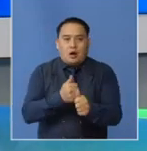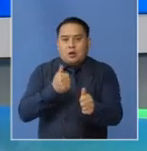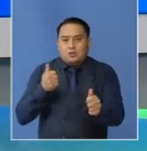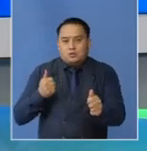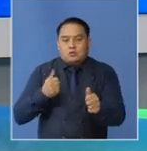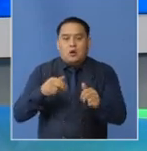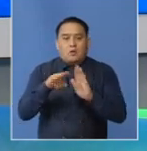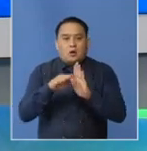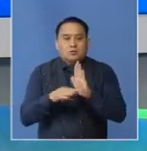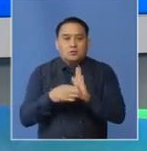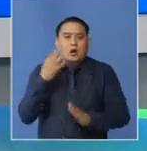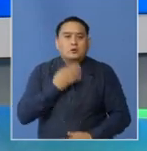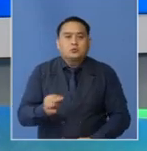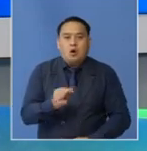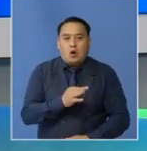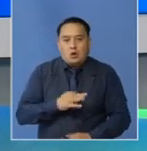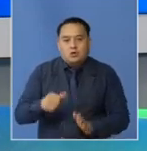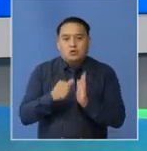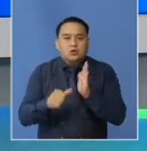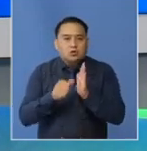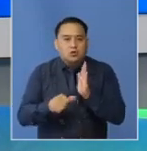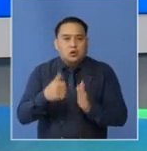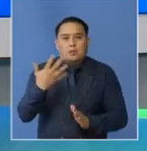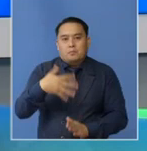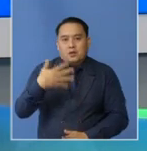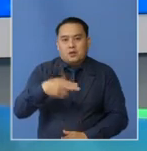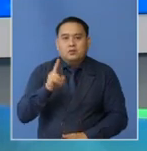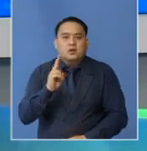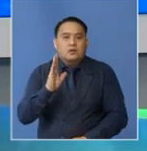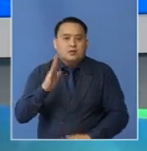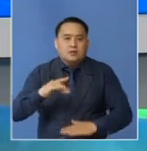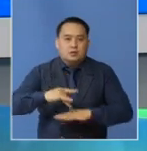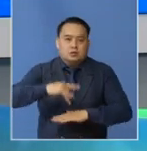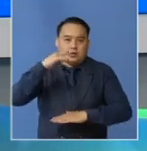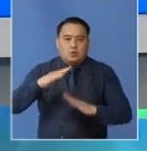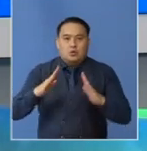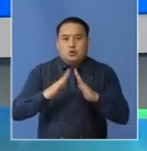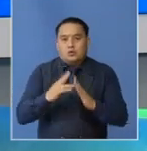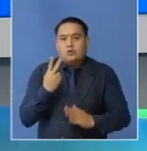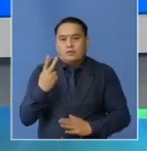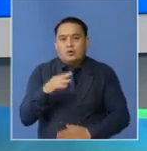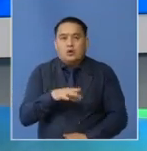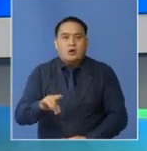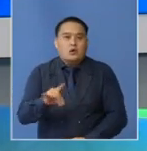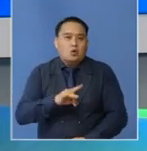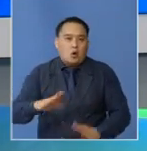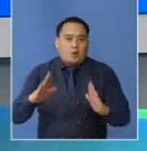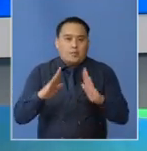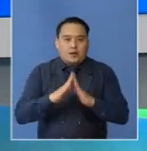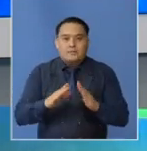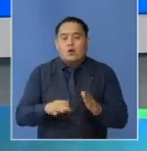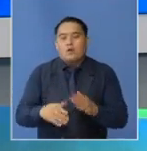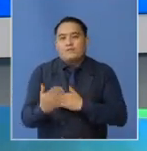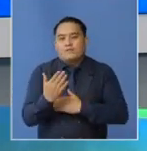от графика в Алматинской области. В их числе 60 и 50 квартирные два дома в Талгарском районе, а также